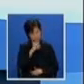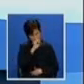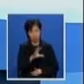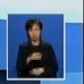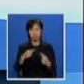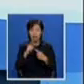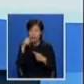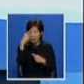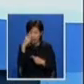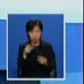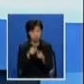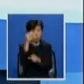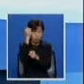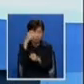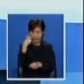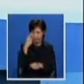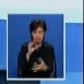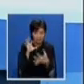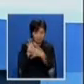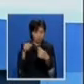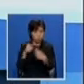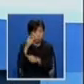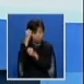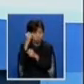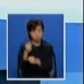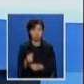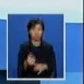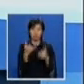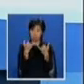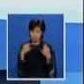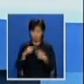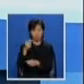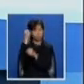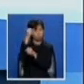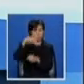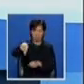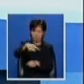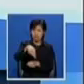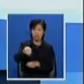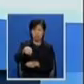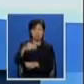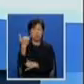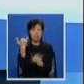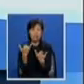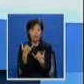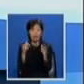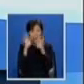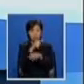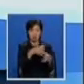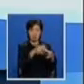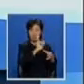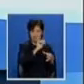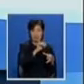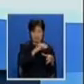ผู้ที่เกี่ยวข้องกับการชุมนุมทั้งหมดครับวันนี้การชุมนุมของท่านกลับกลายเป็นเครื่องมือของกลุ่มที่ก่อ